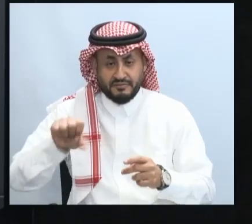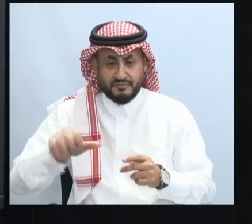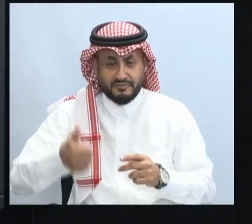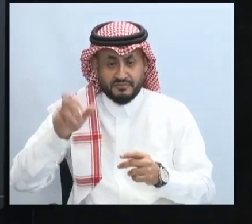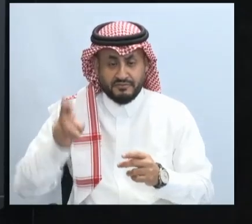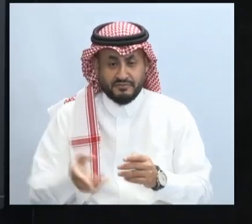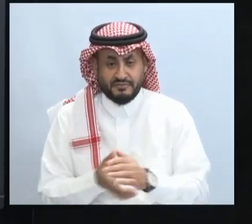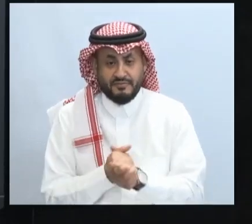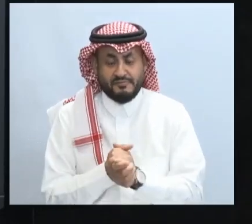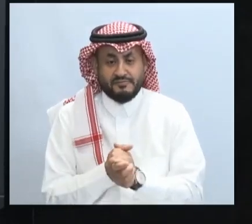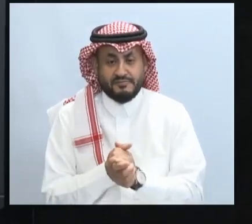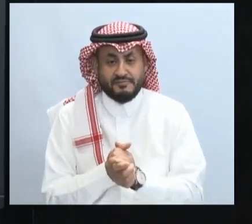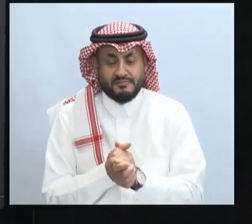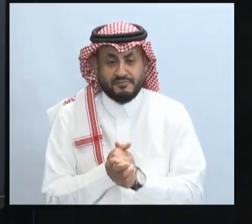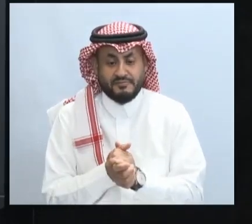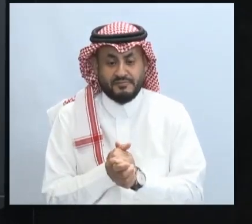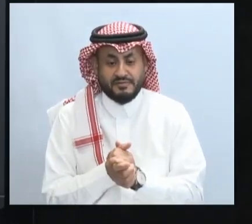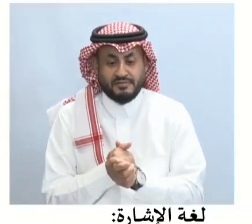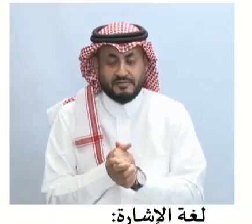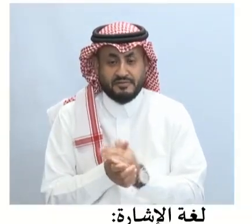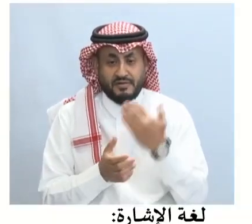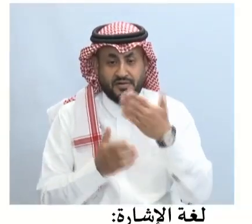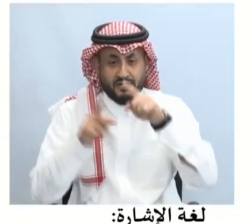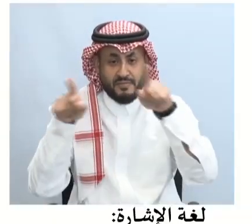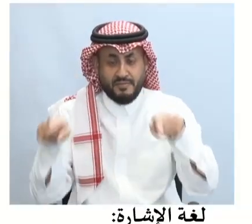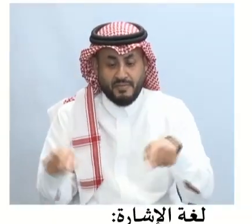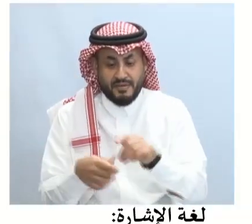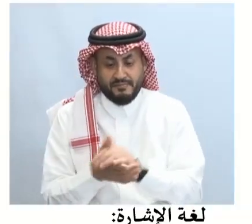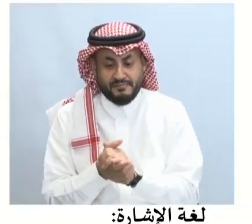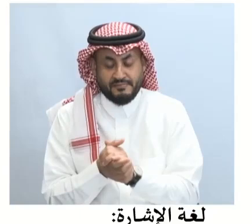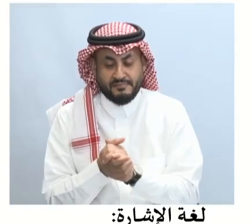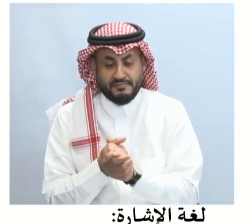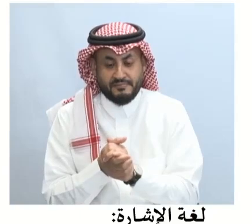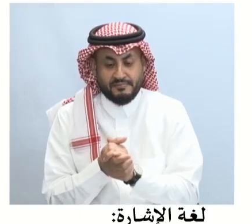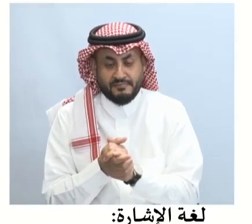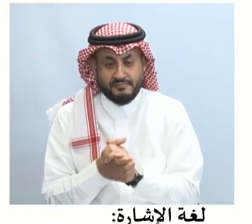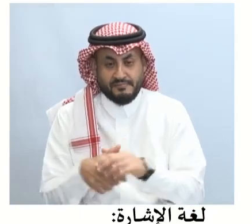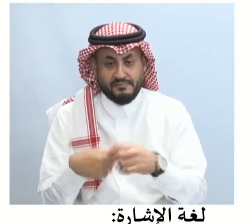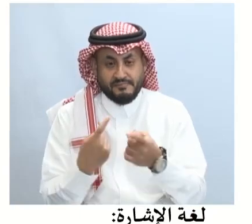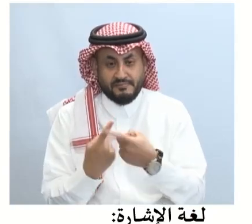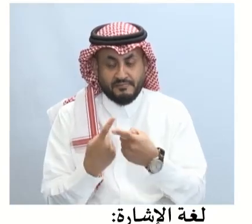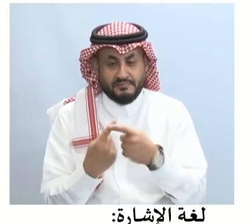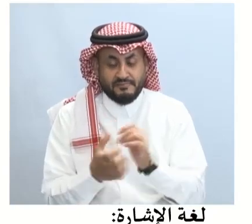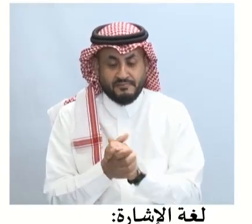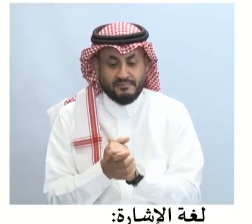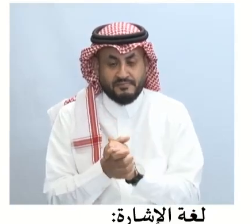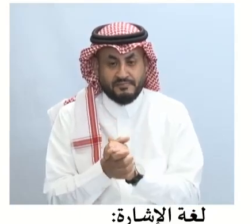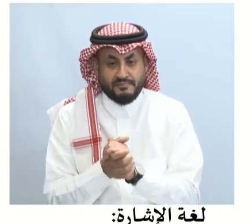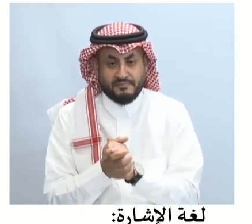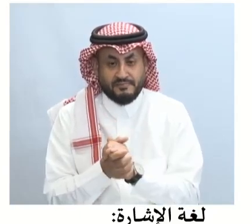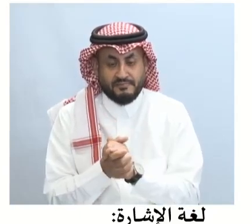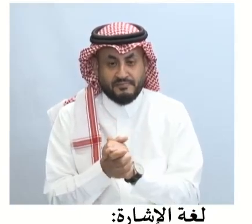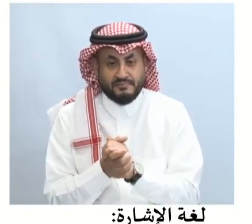فواز العقيل والى بطاقته درسنا لهذا اليوم اولا الصف